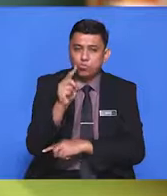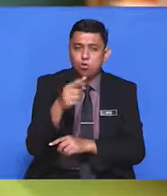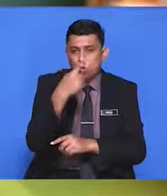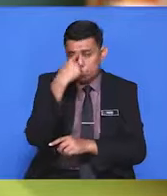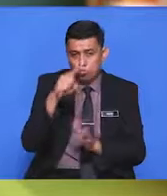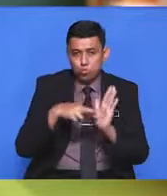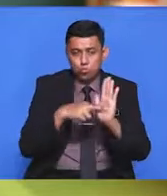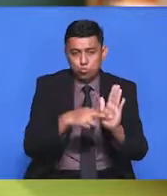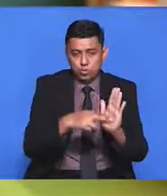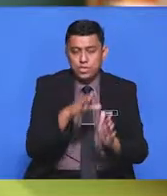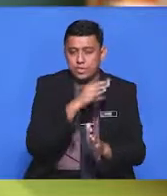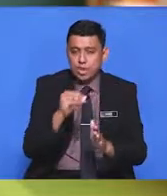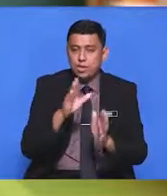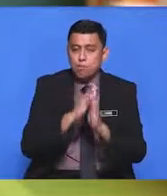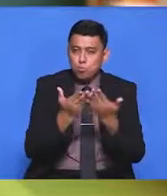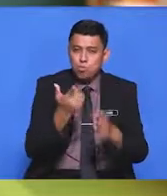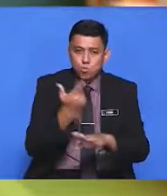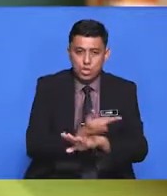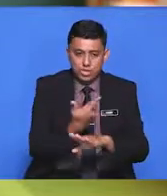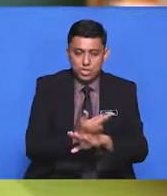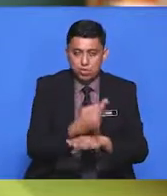juga buku latihan untuk catatan.